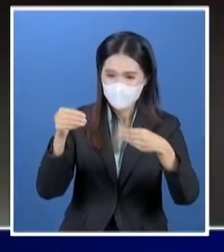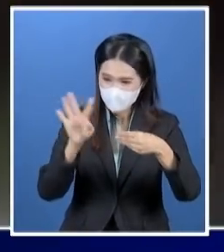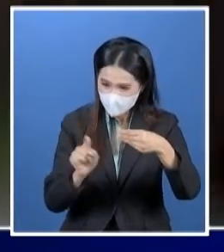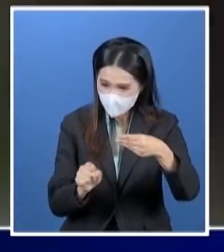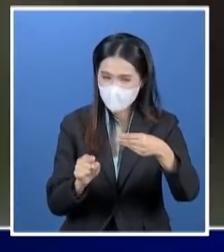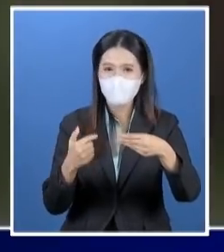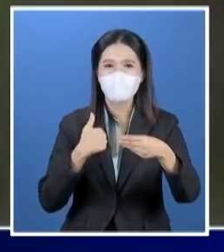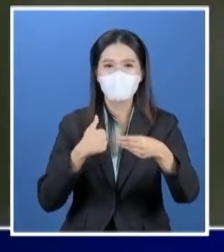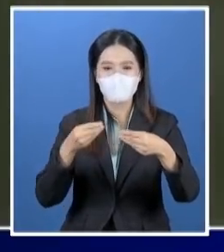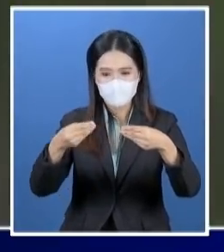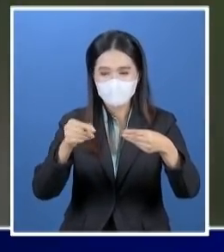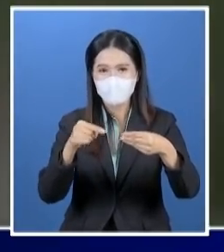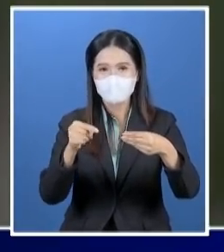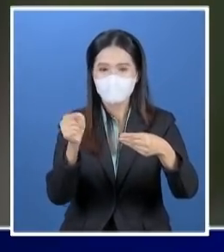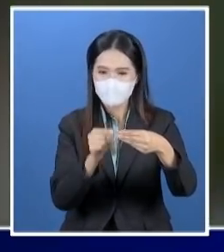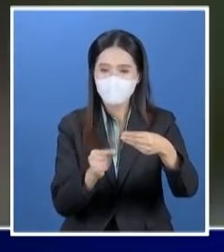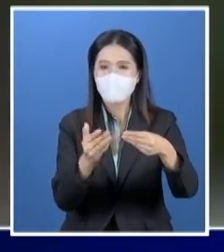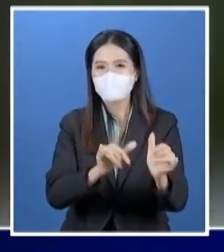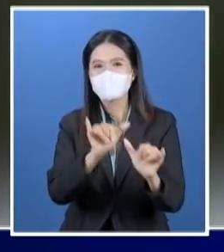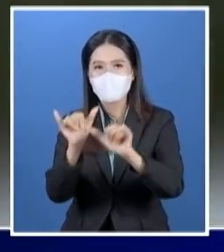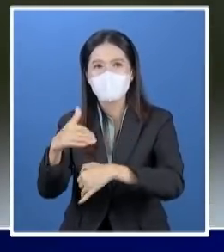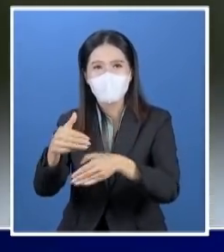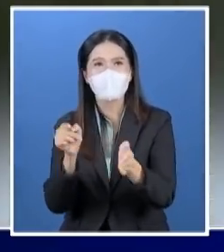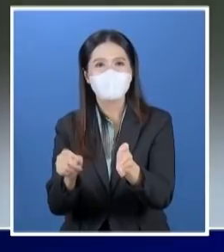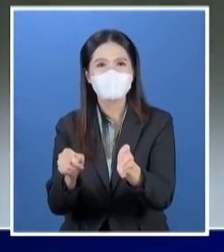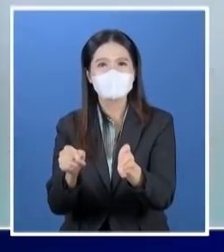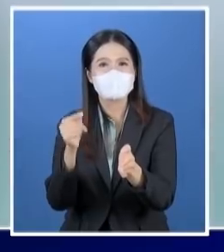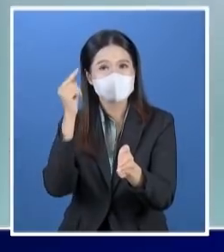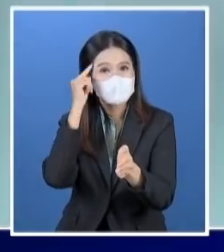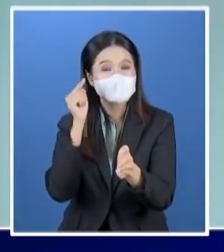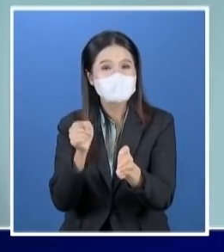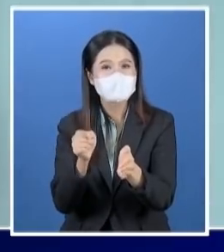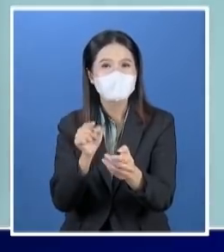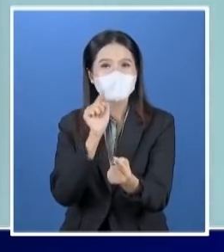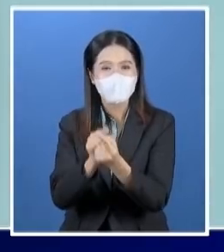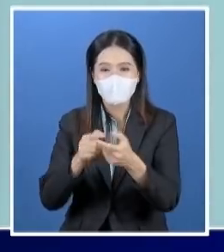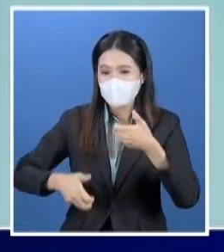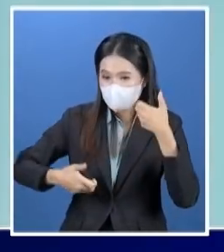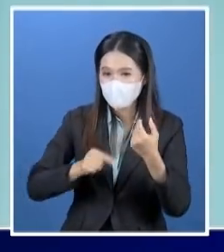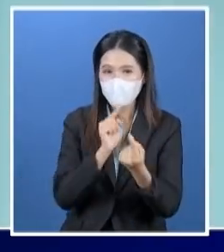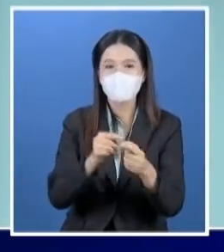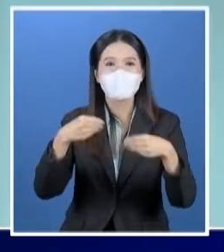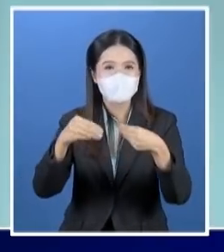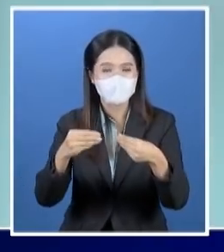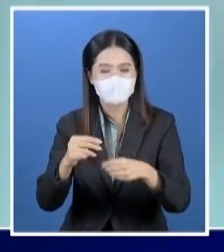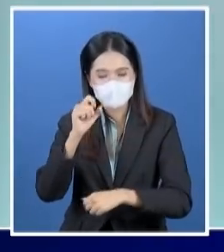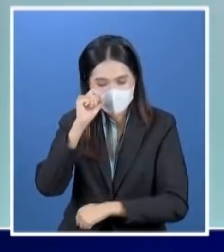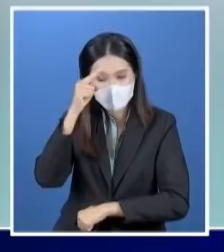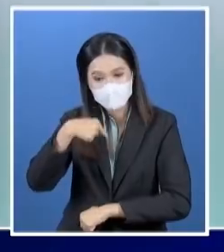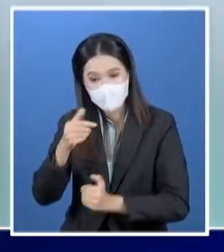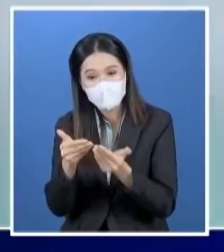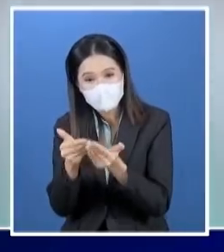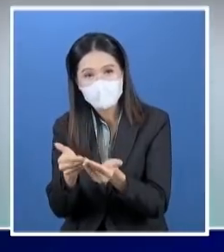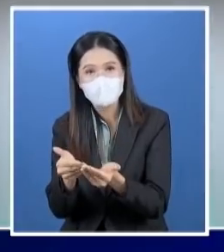าวทั้งบานต้องขอเขาย้ายห้องอันนี้ว่าพีคแล้วนะเจอลิงเจอกระจกวันรุ่งขึ้นตื่นจะไปล่อง